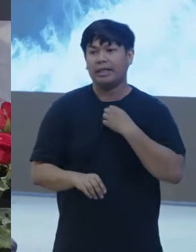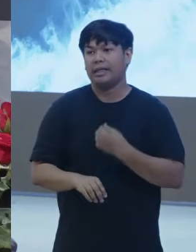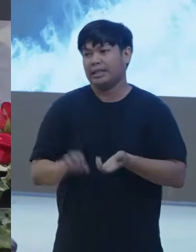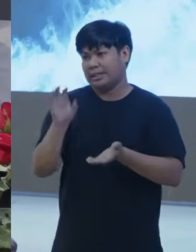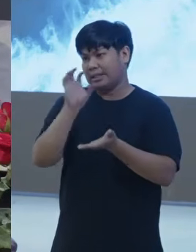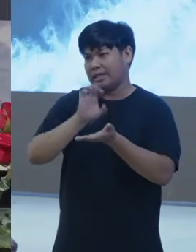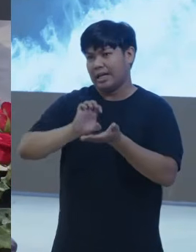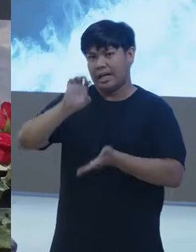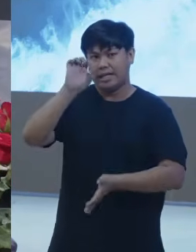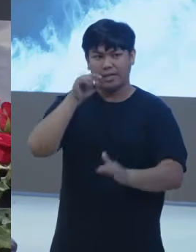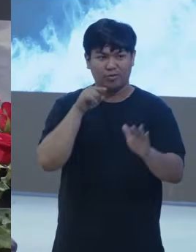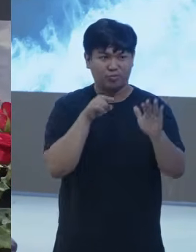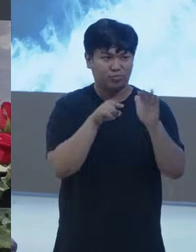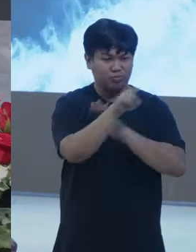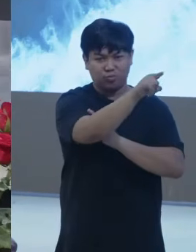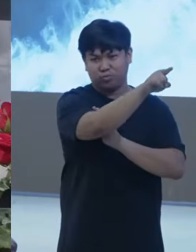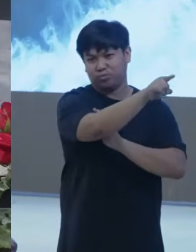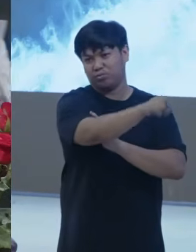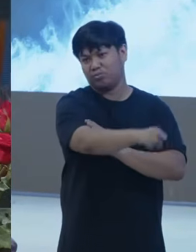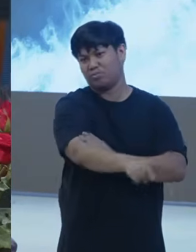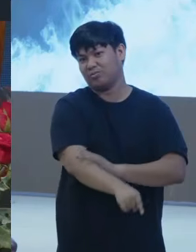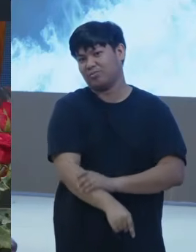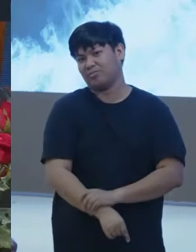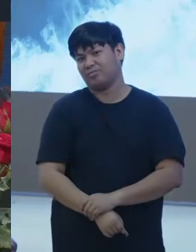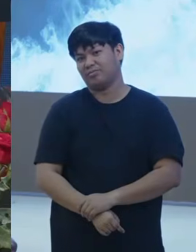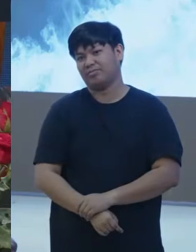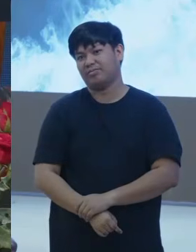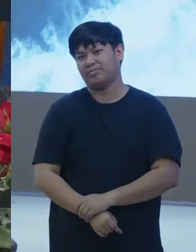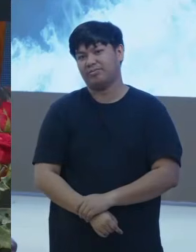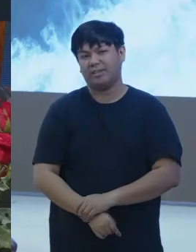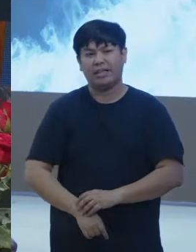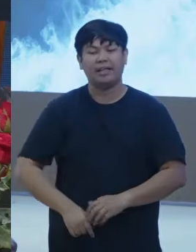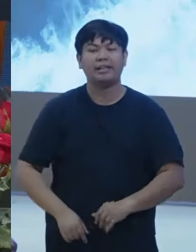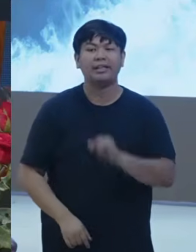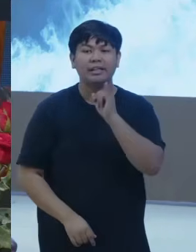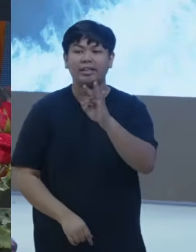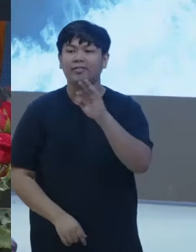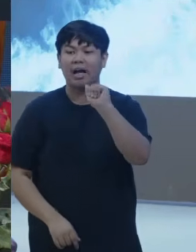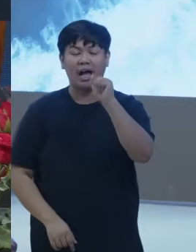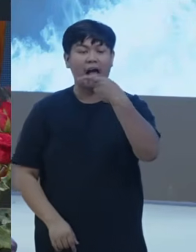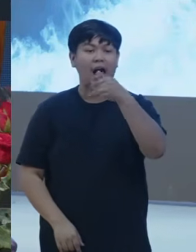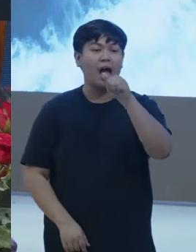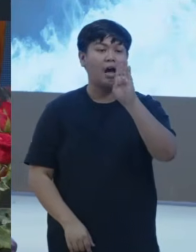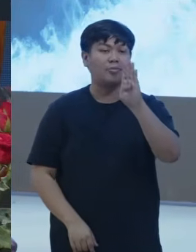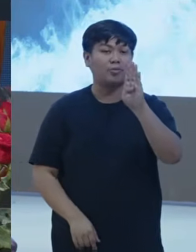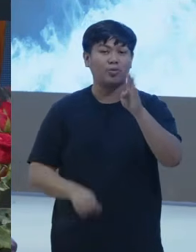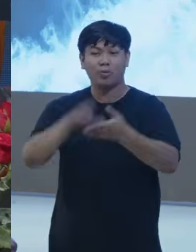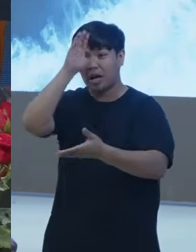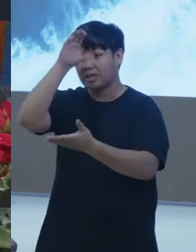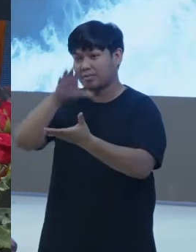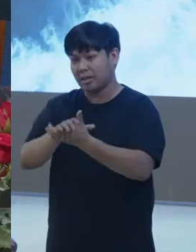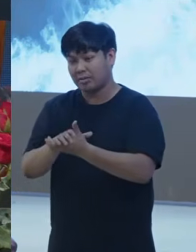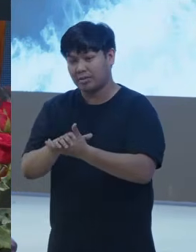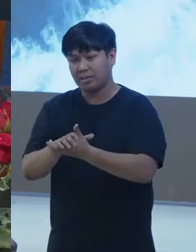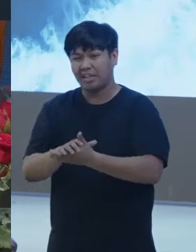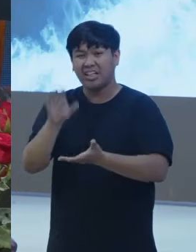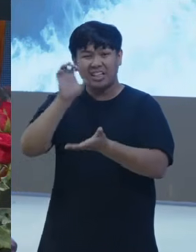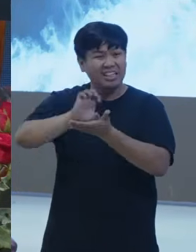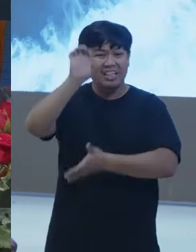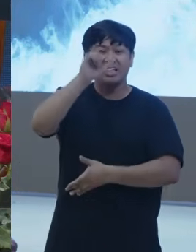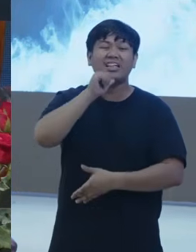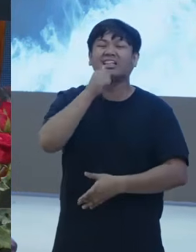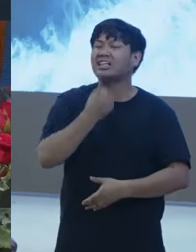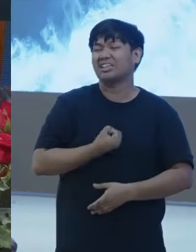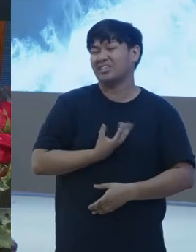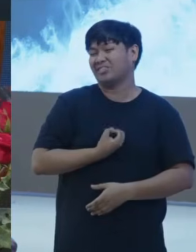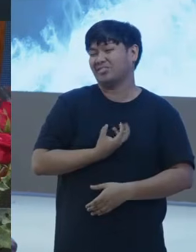ito. Siguro kung si Ahab lang ang nagsabing papatayin kita, hindi siguro natakot si Elijah eh.